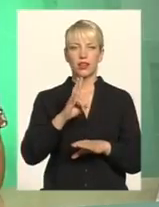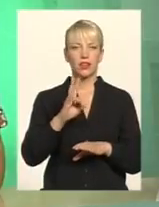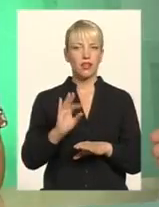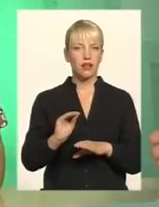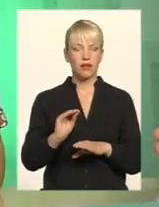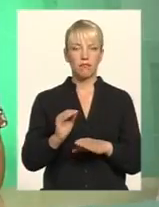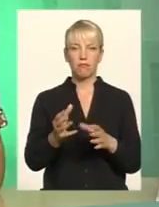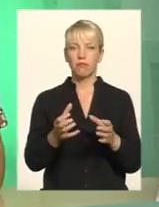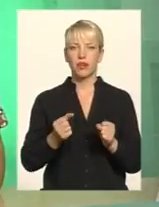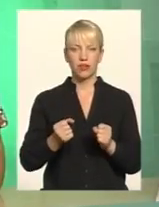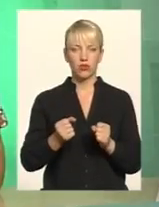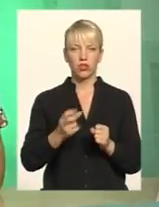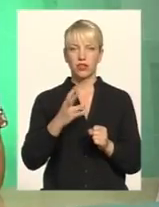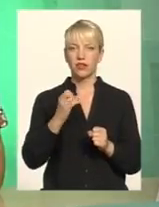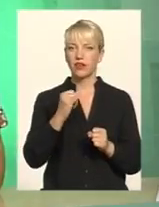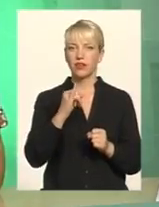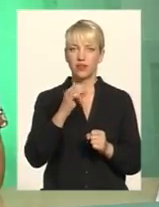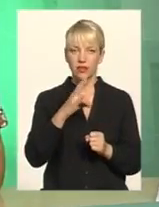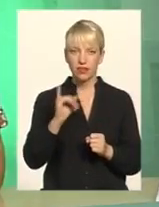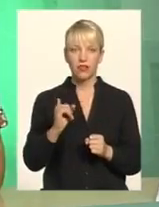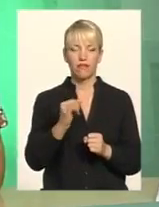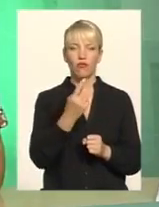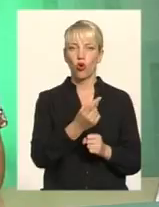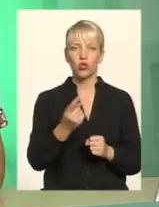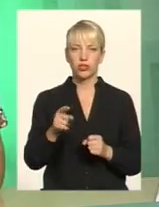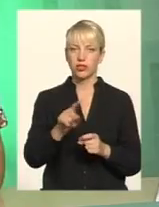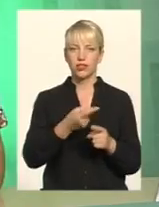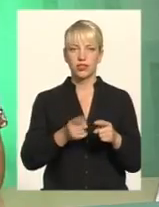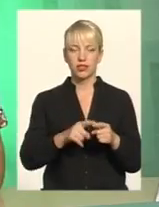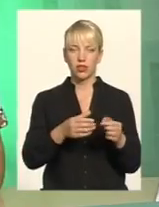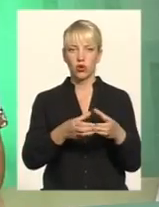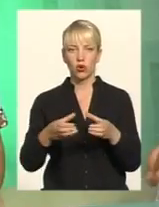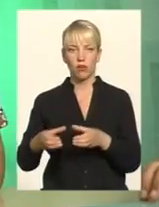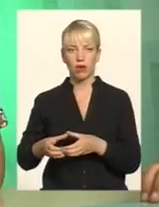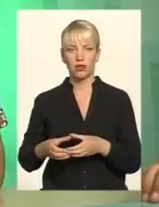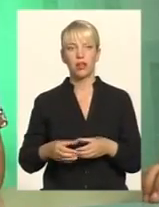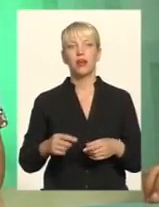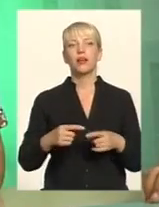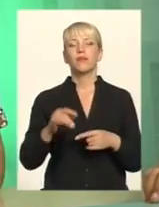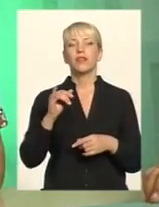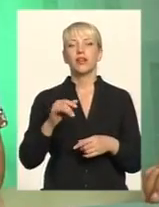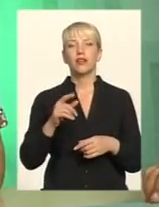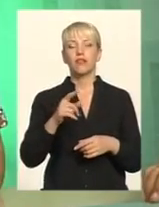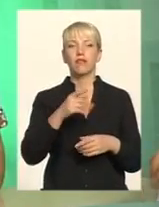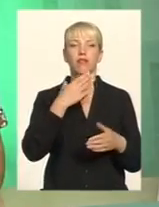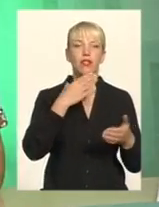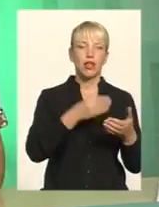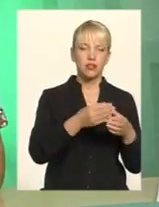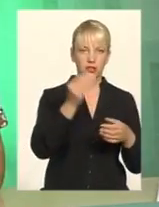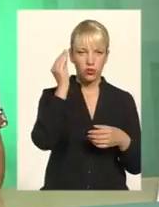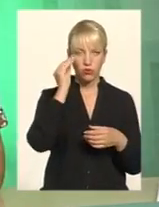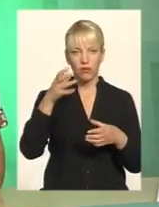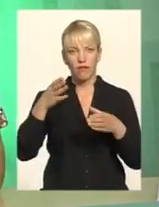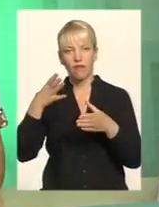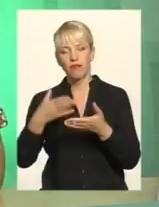питання. В кожній з громад одне село з окремою власною думкою, і воно не хоче об'єднуватись. То